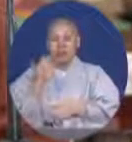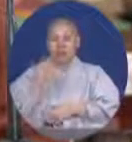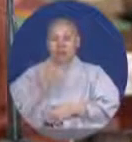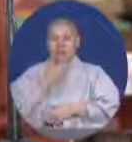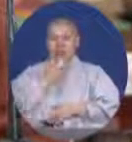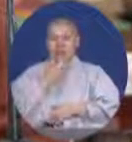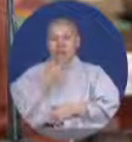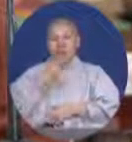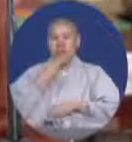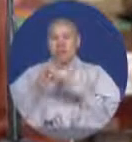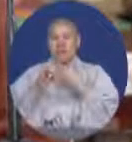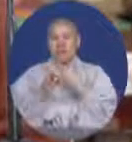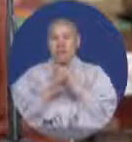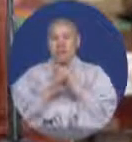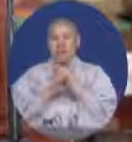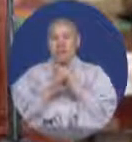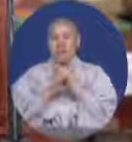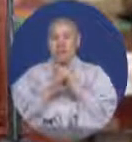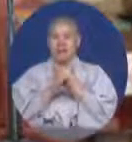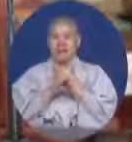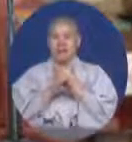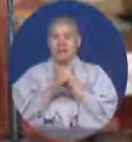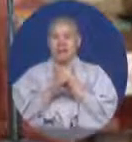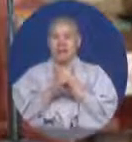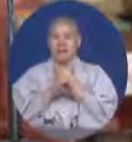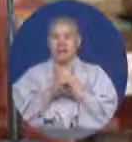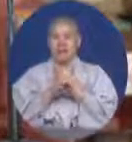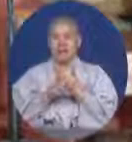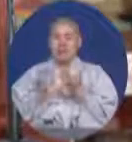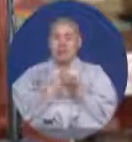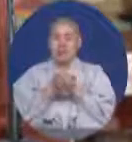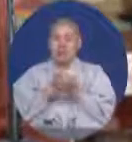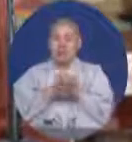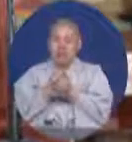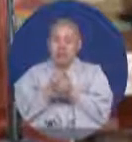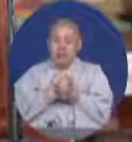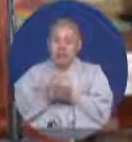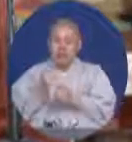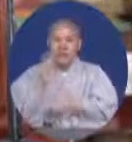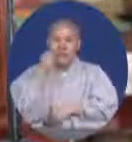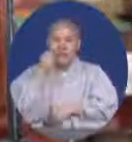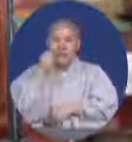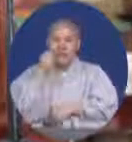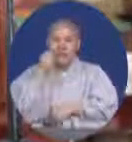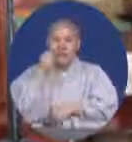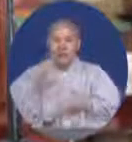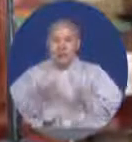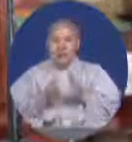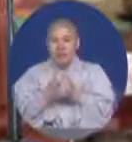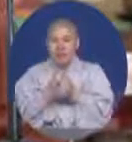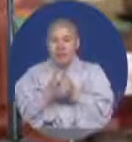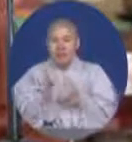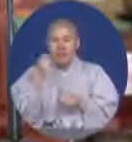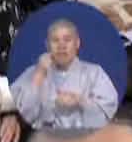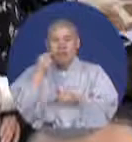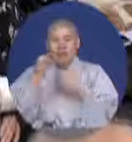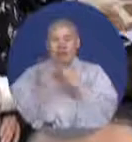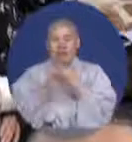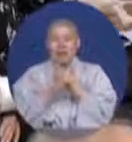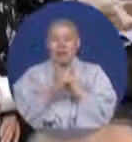복이 없으면 도를 닦을 수가 없고 도를 못 닦으면 성불이 안